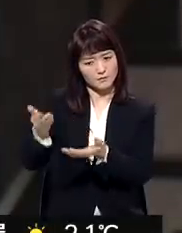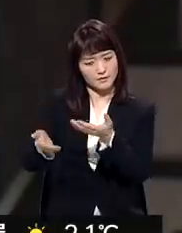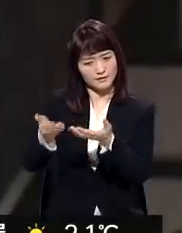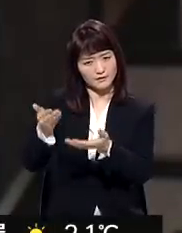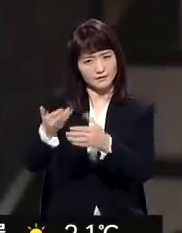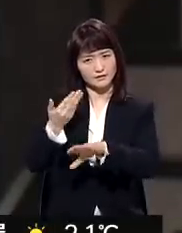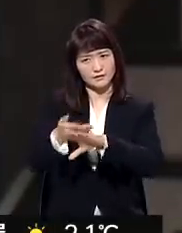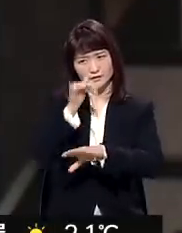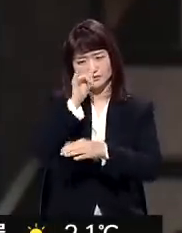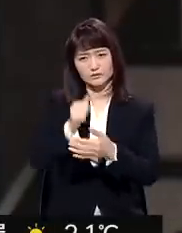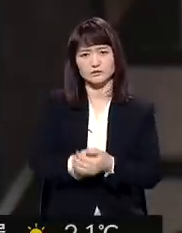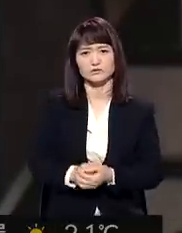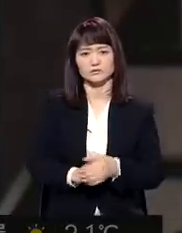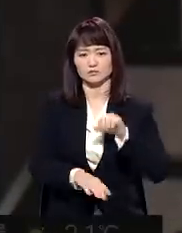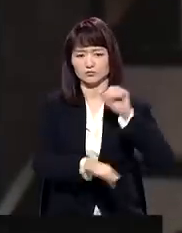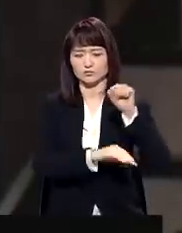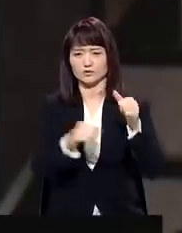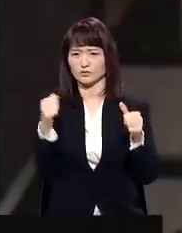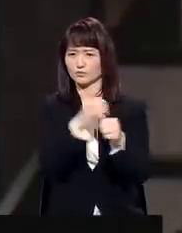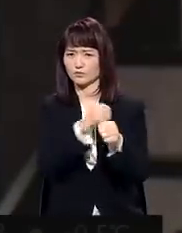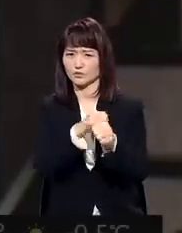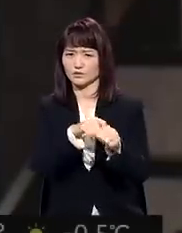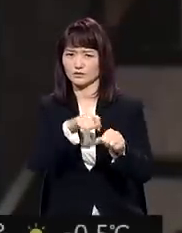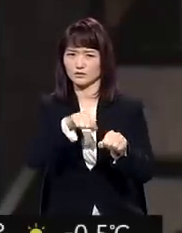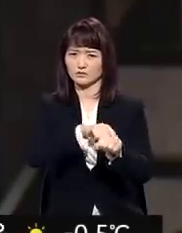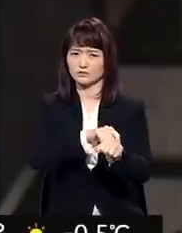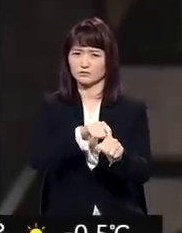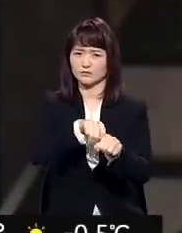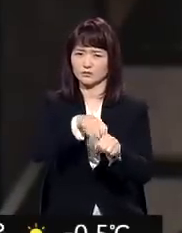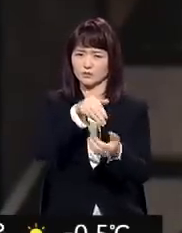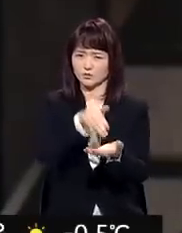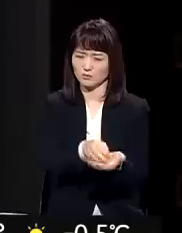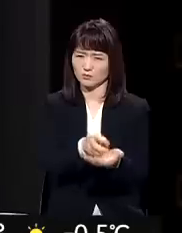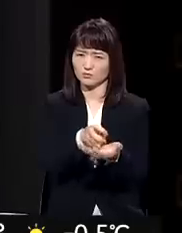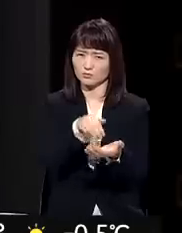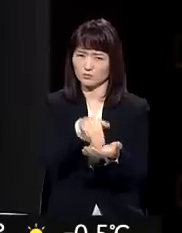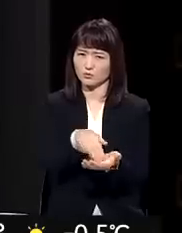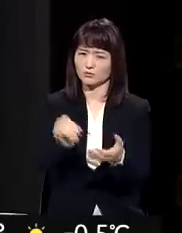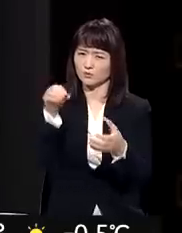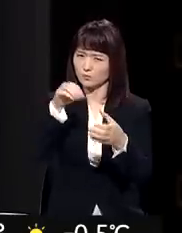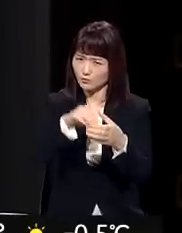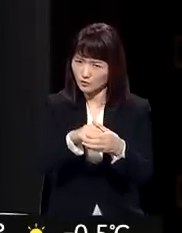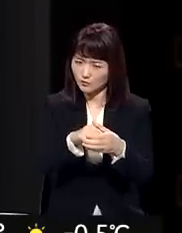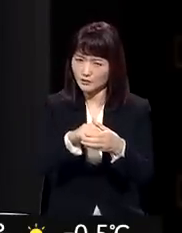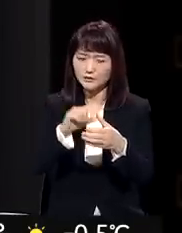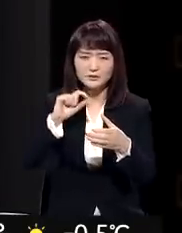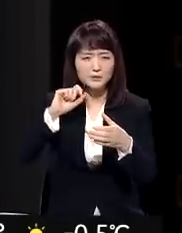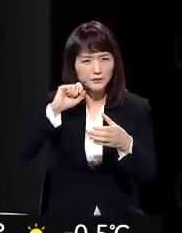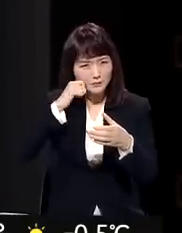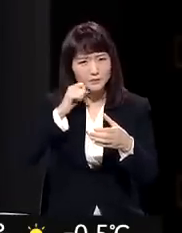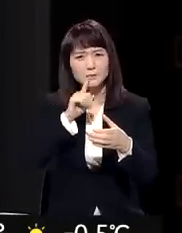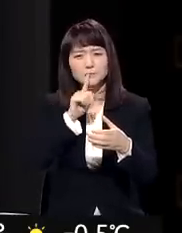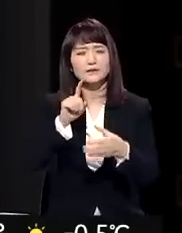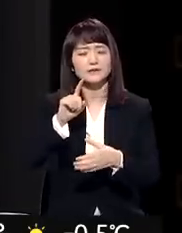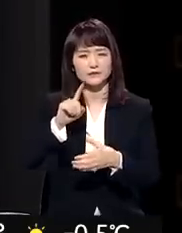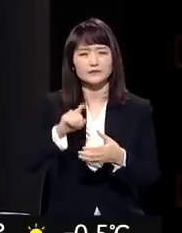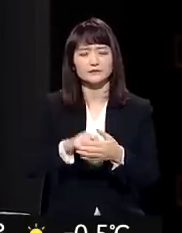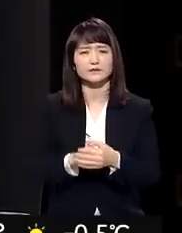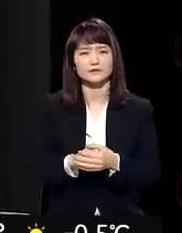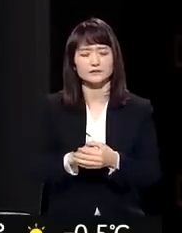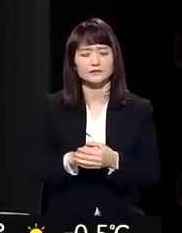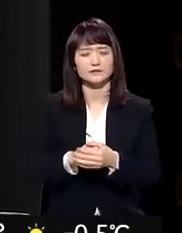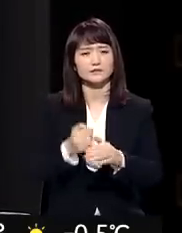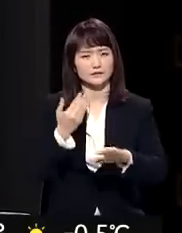안 된다고 말하기는 조금 어려운 상황일 수 있다라는 말씀까지 드리겠습니다 자이 택시 기사님들뿐만